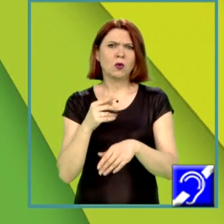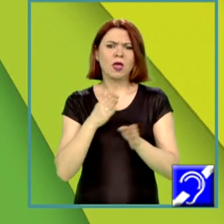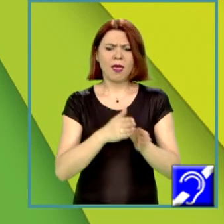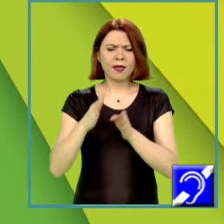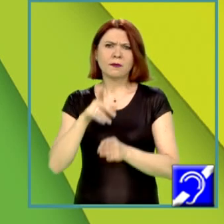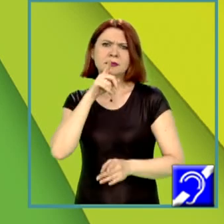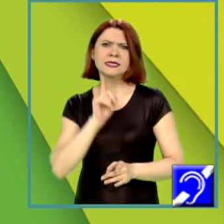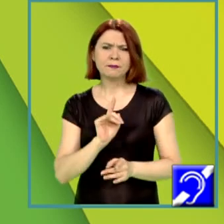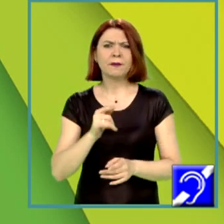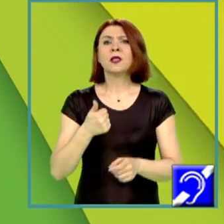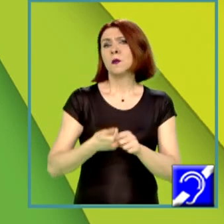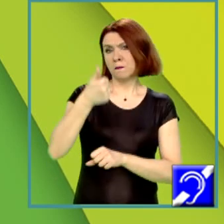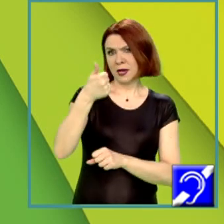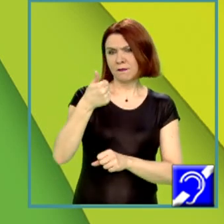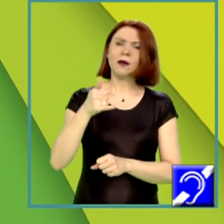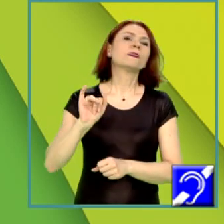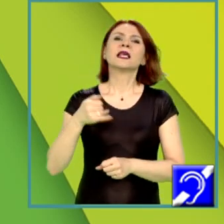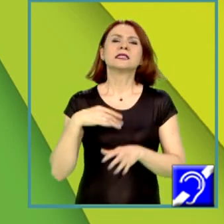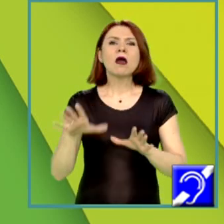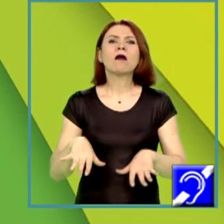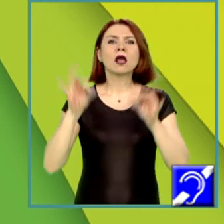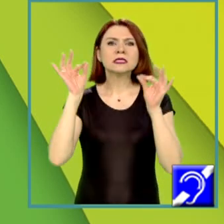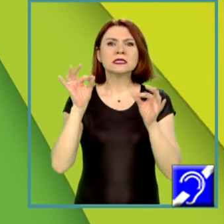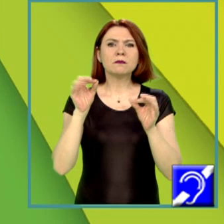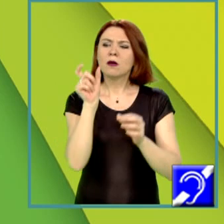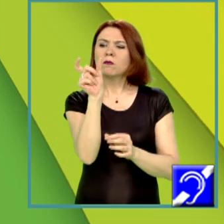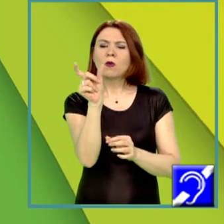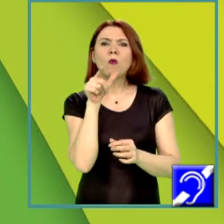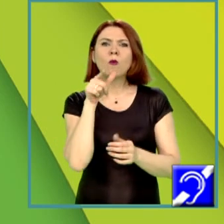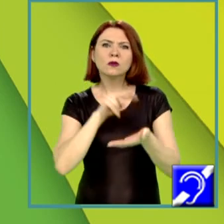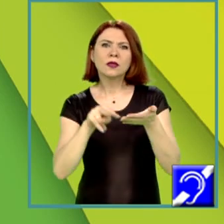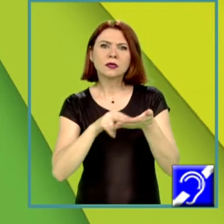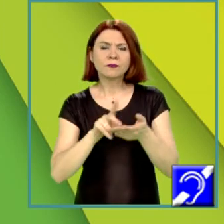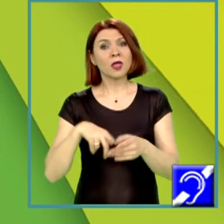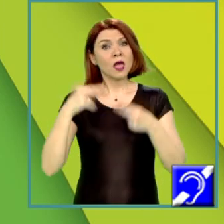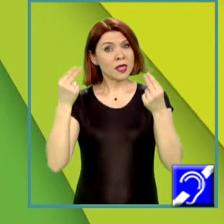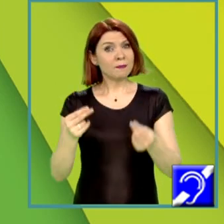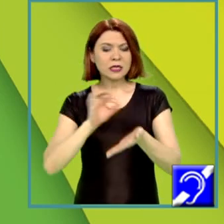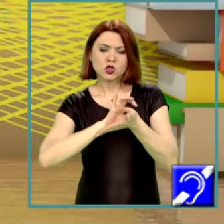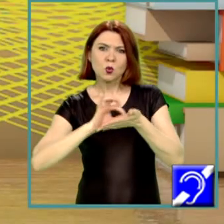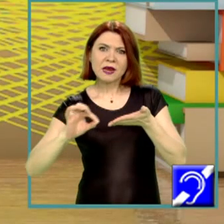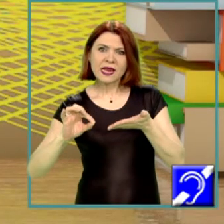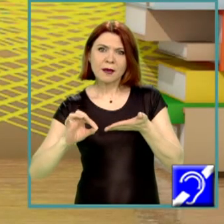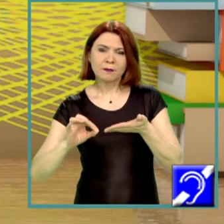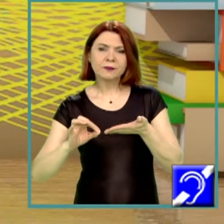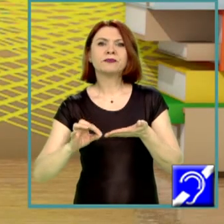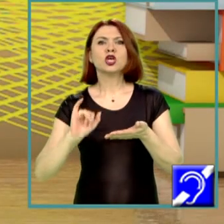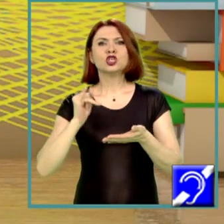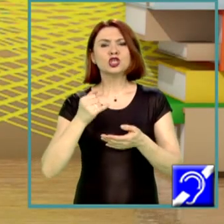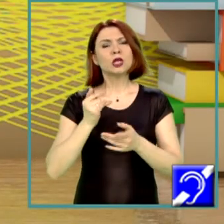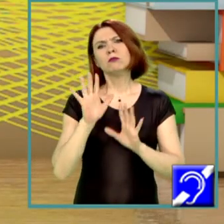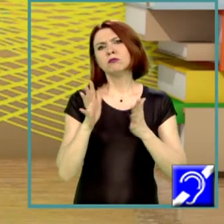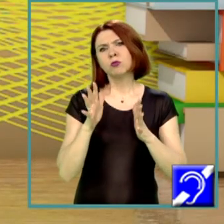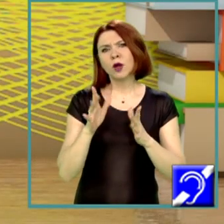întâi Bineînțeles că trebuie să identificăm secvența În fragment ar fi indicat să subliniem pe foaia cu subiecte și